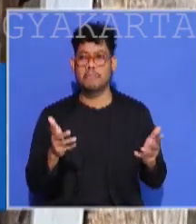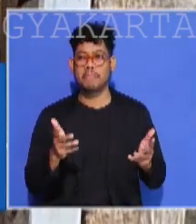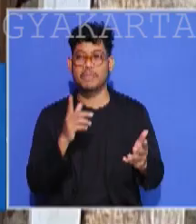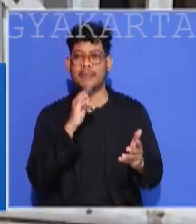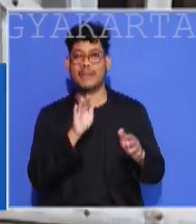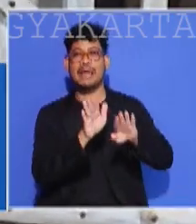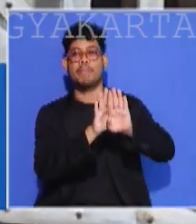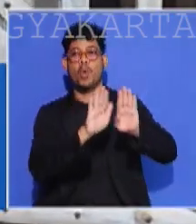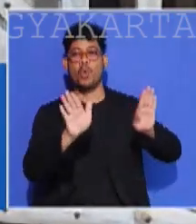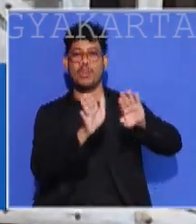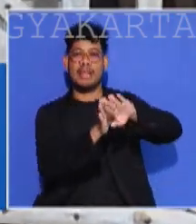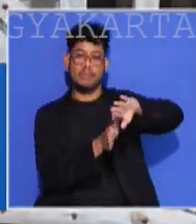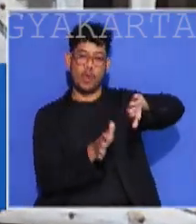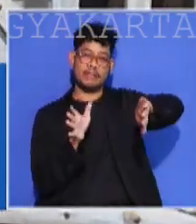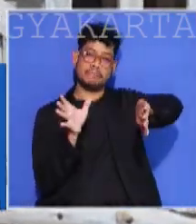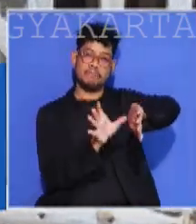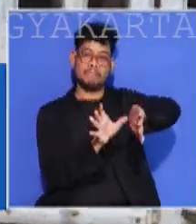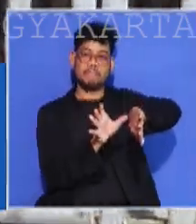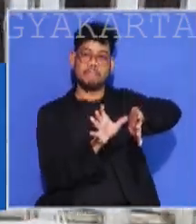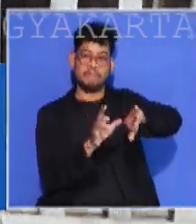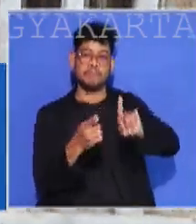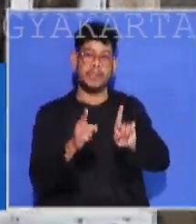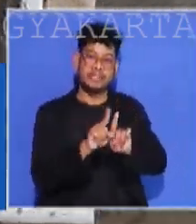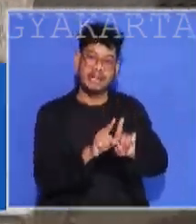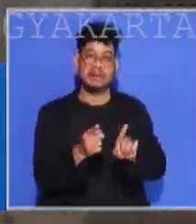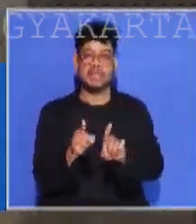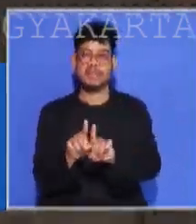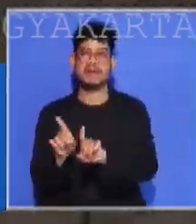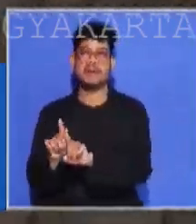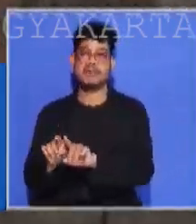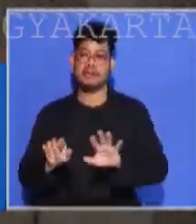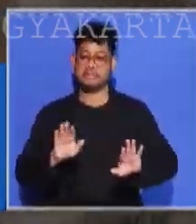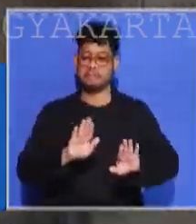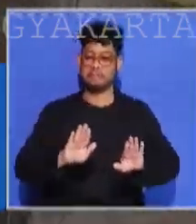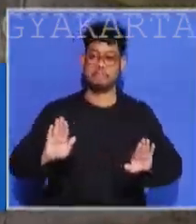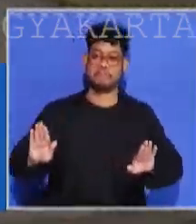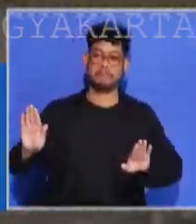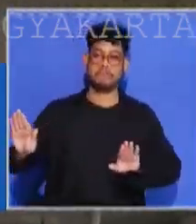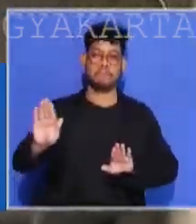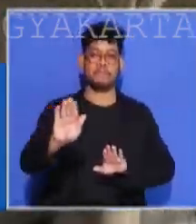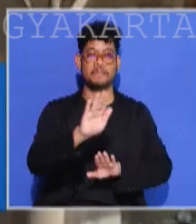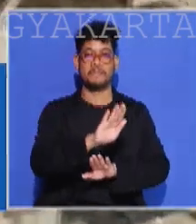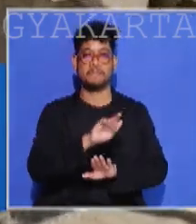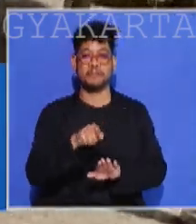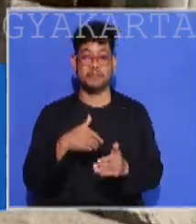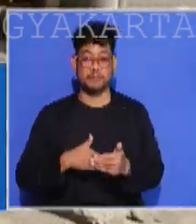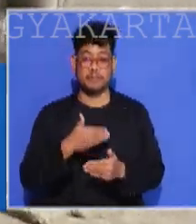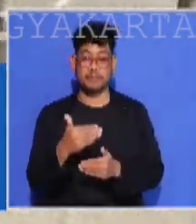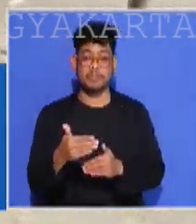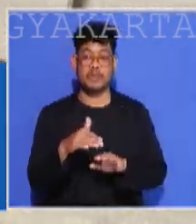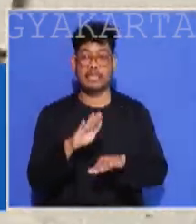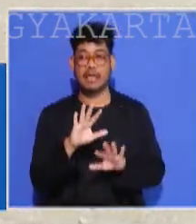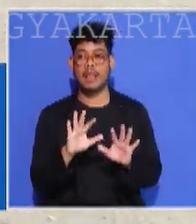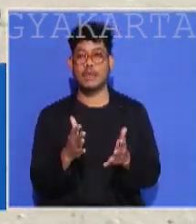griyanipun. Wonten puluhan pasang doro ingkang dipun budidaya. Produktivitas doro menika kapetang inggil menapa malih pandemen